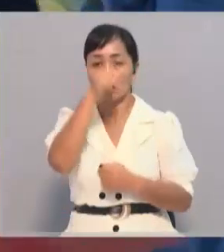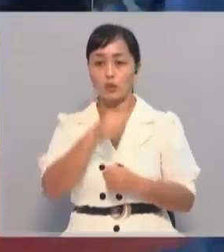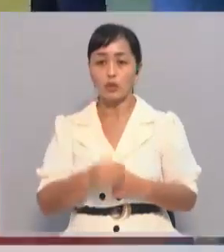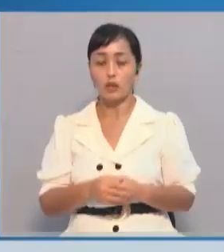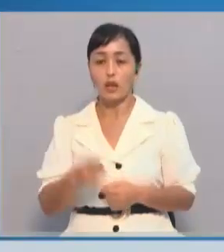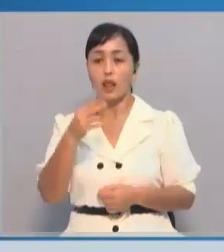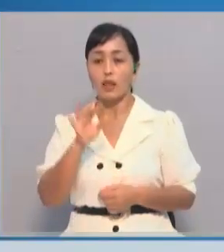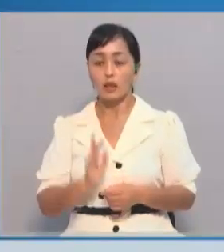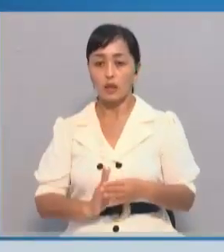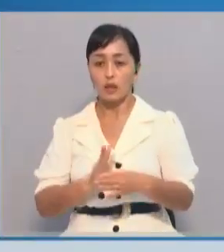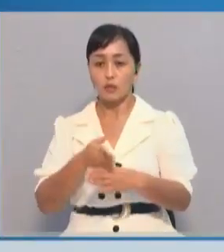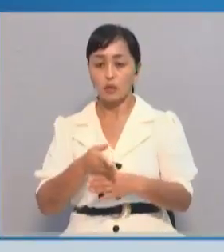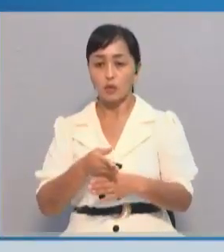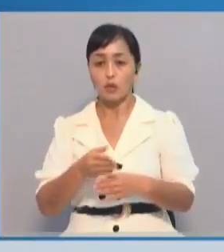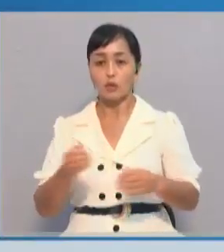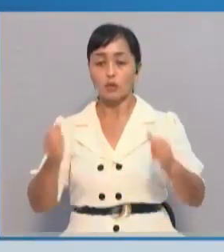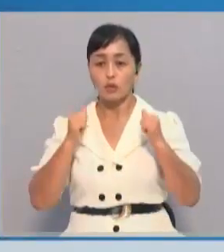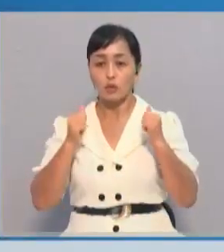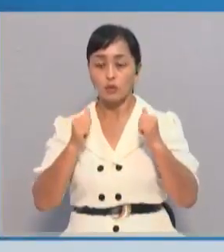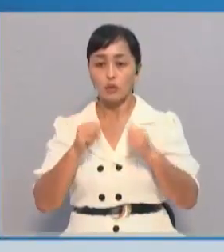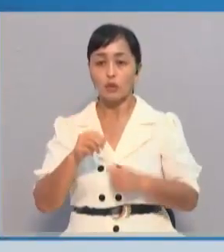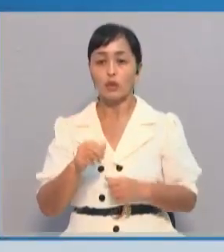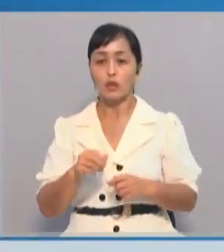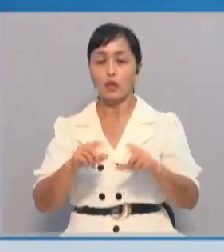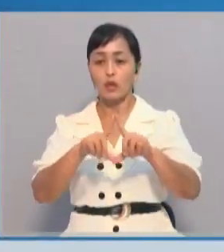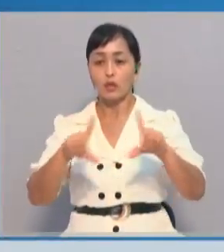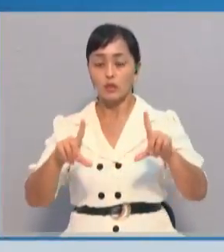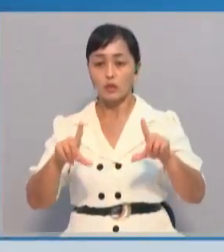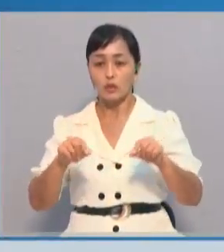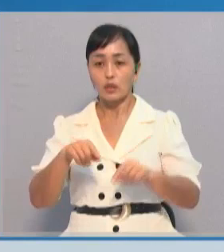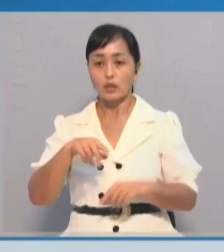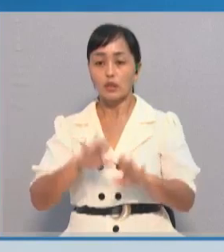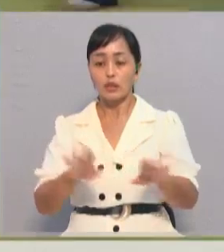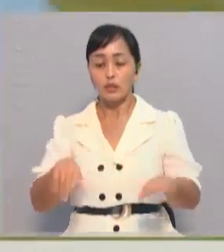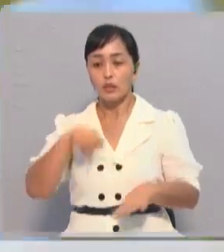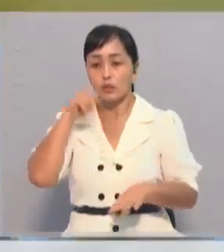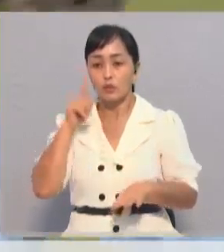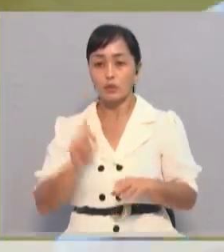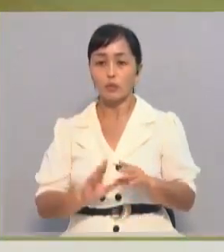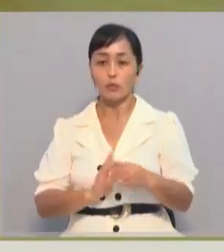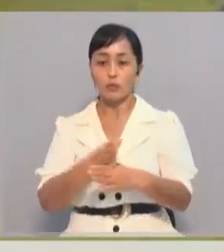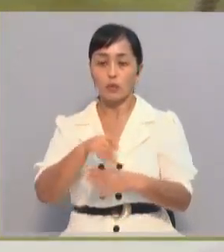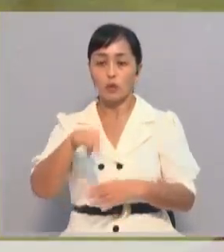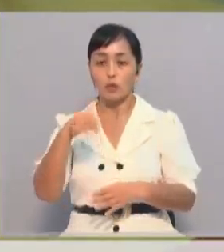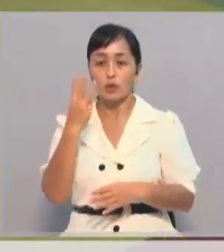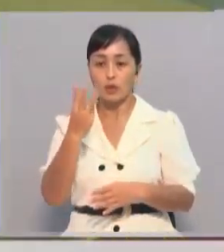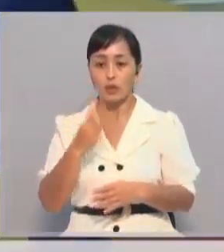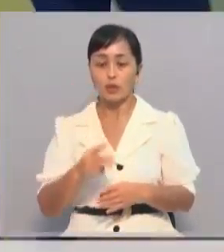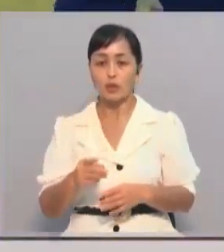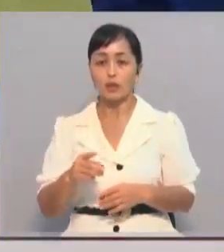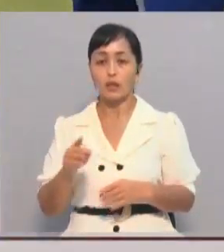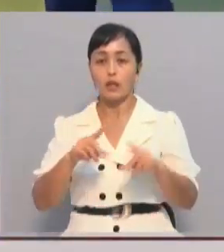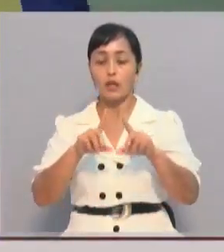Затем Дархану Сатыбалды презентовали состояние Цулькубасской районной детско-юношеской спортивной школы номер 3. Здание построено